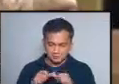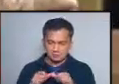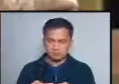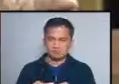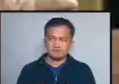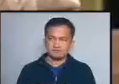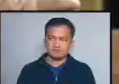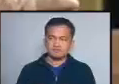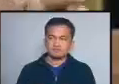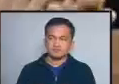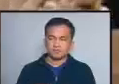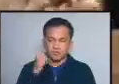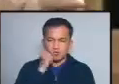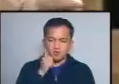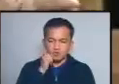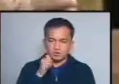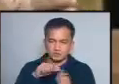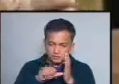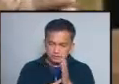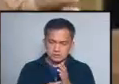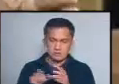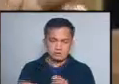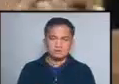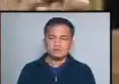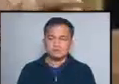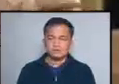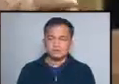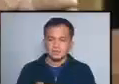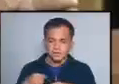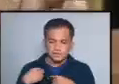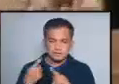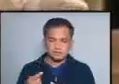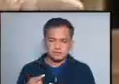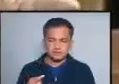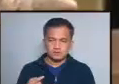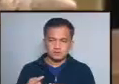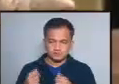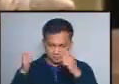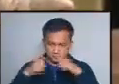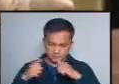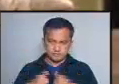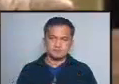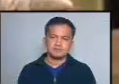should always insist on it until we are able to agree.